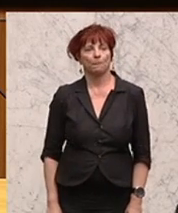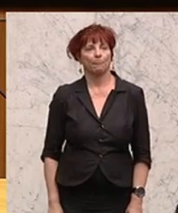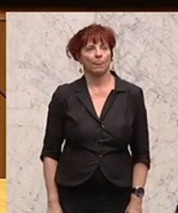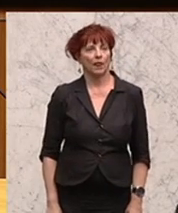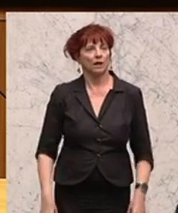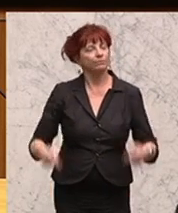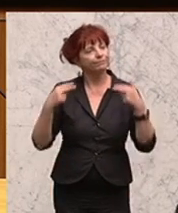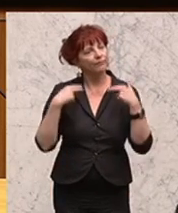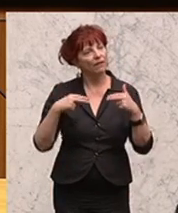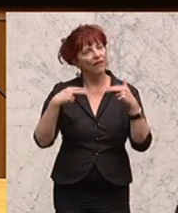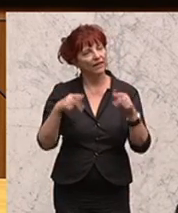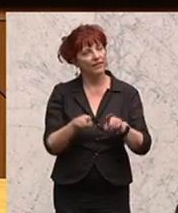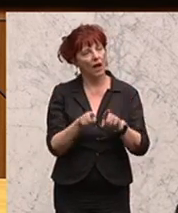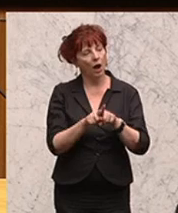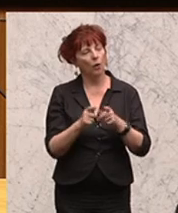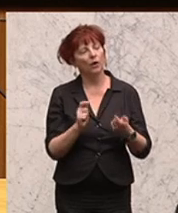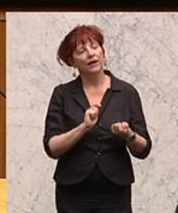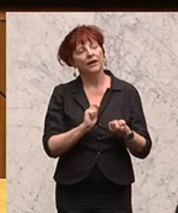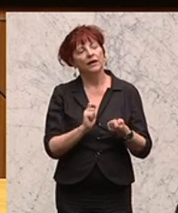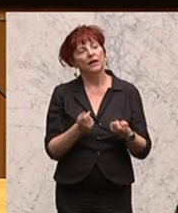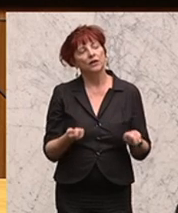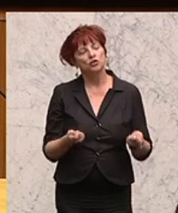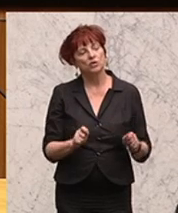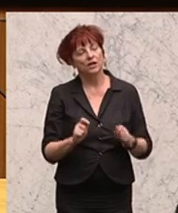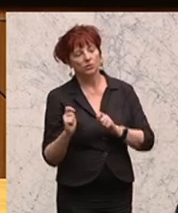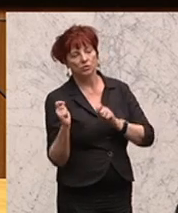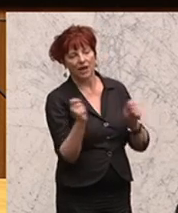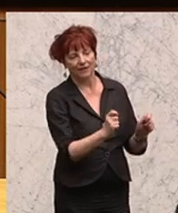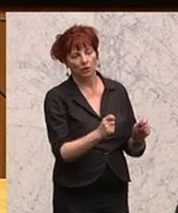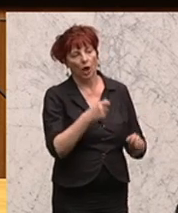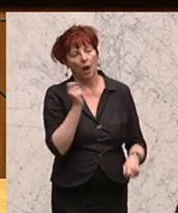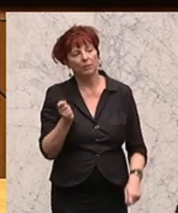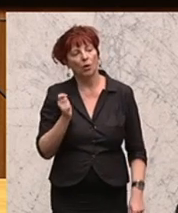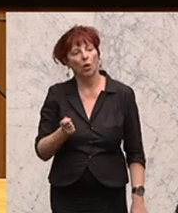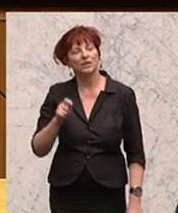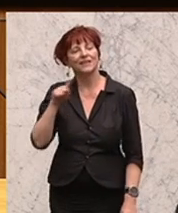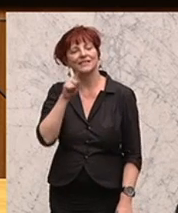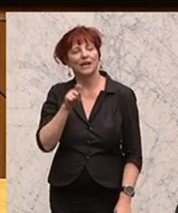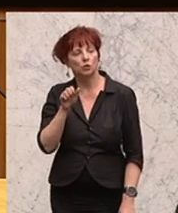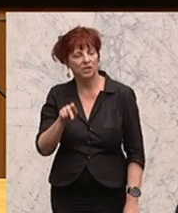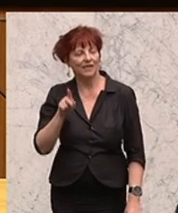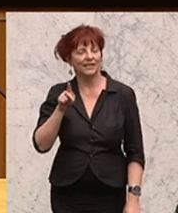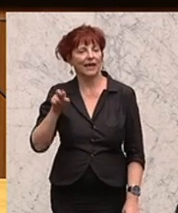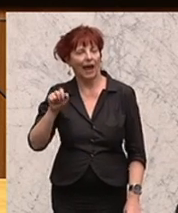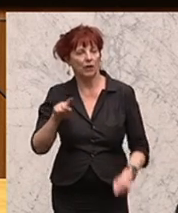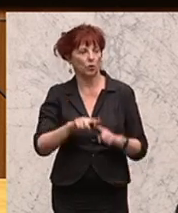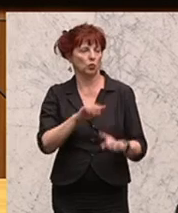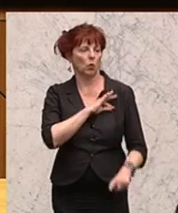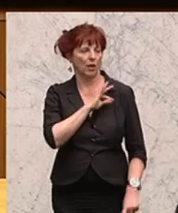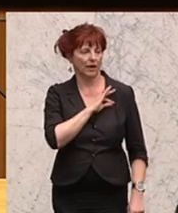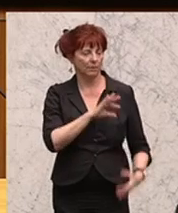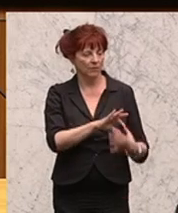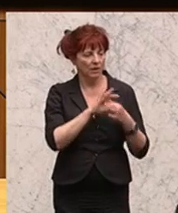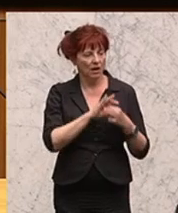Des Weiteren, meine Damen und Herren, bringe ich einen Entschließungsantrag der Abgeordneten Zagustelski, Greiner und Kolleginnen und Kollegen ein,